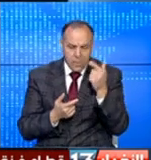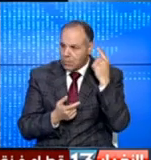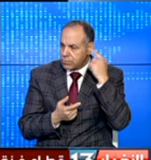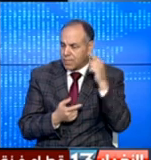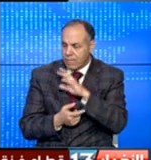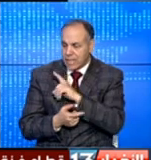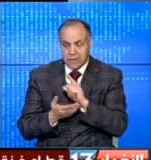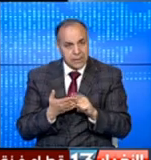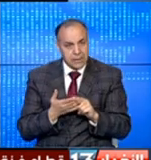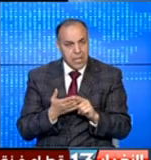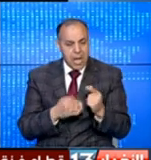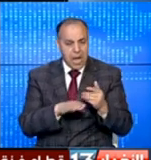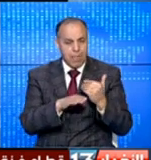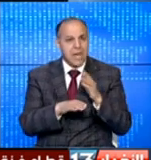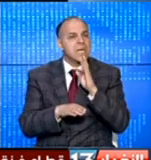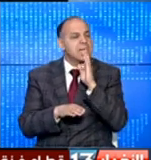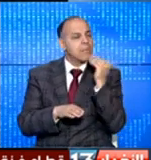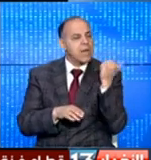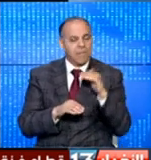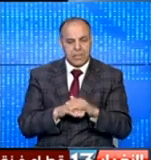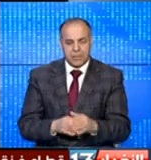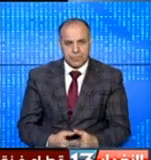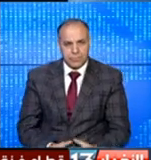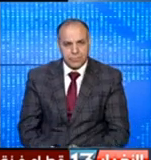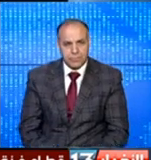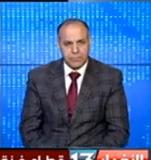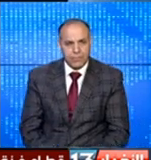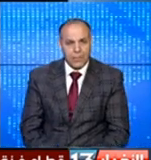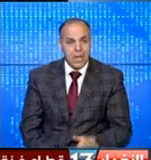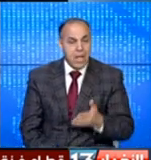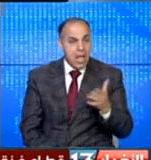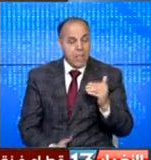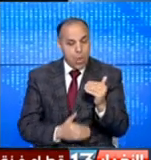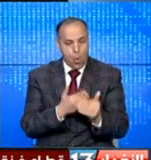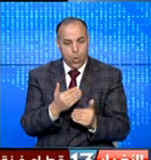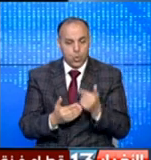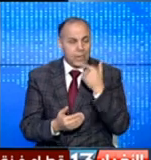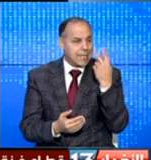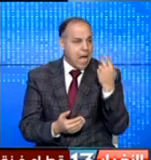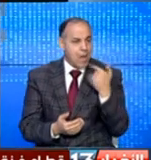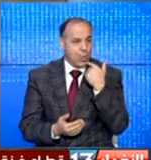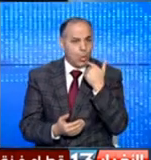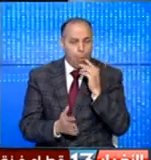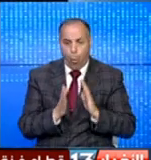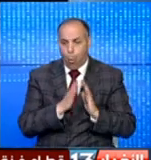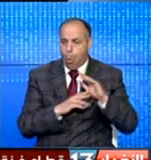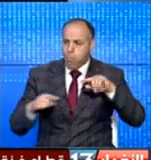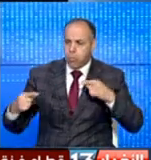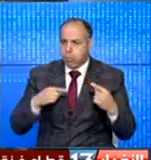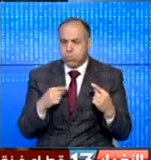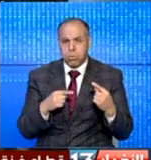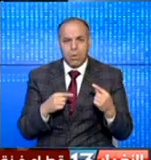مصادر فلسطينية قبيل منتصف الليلة الماضية. تأتي هذه الخطوة بعد يومين من التصعيد والمواجهات